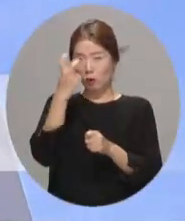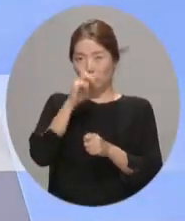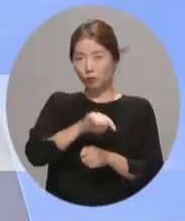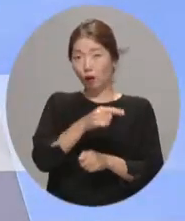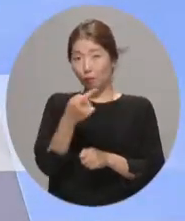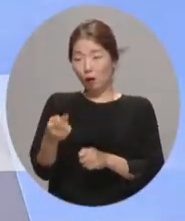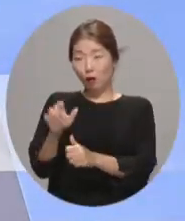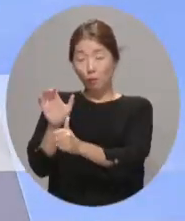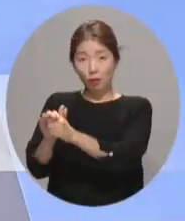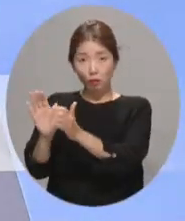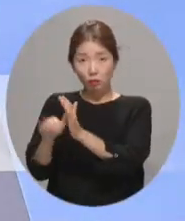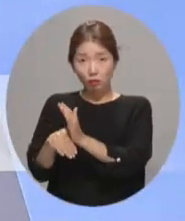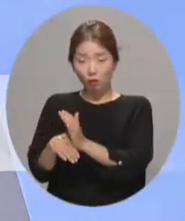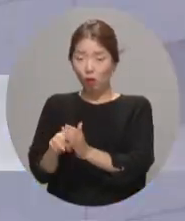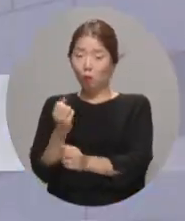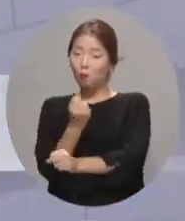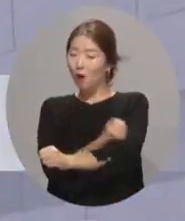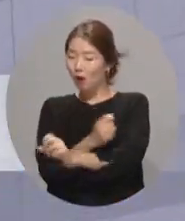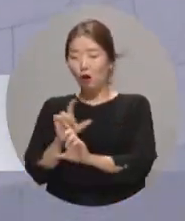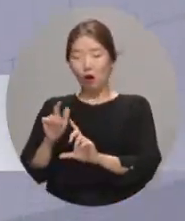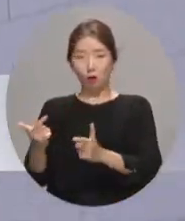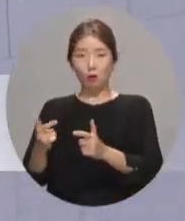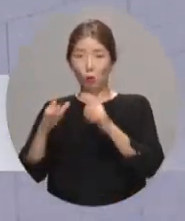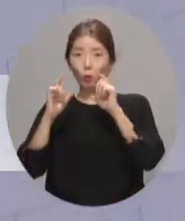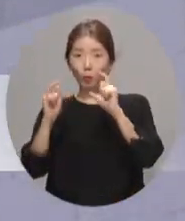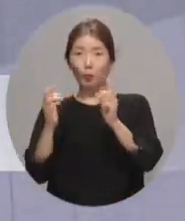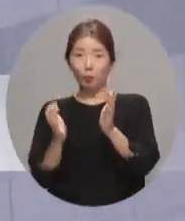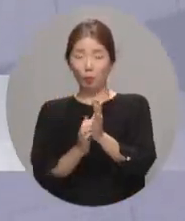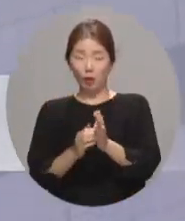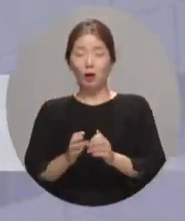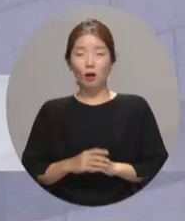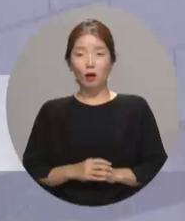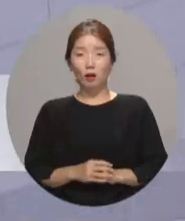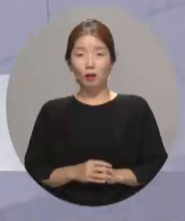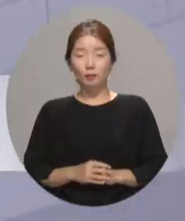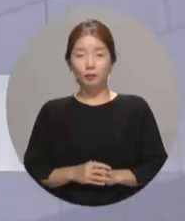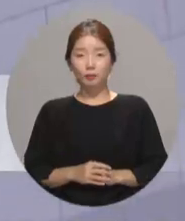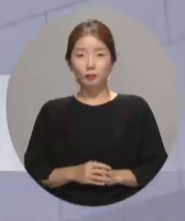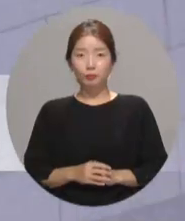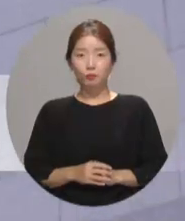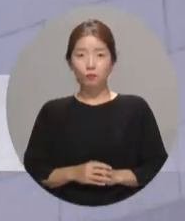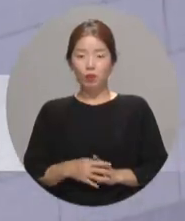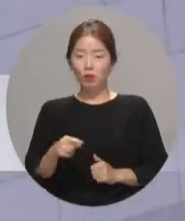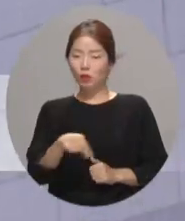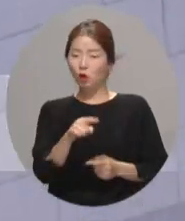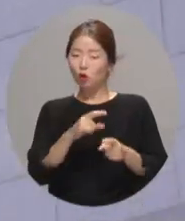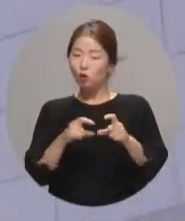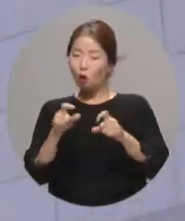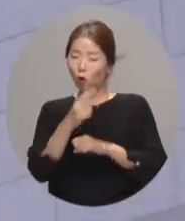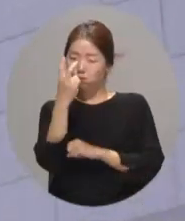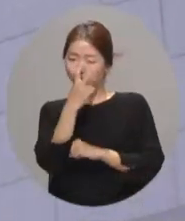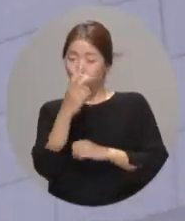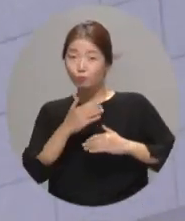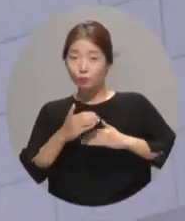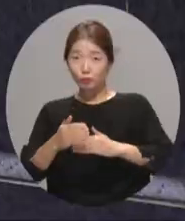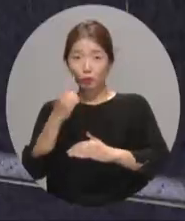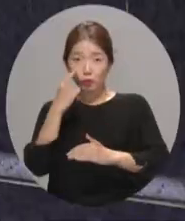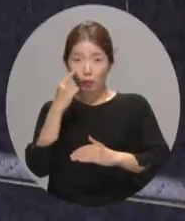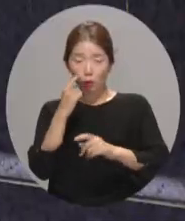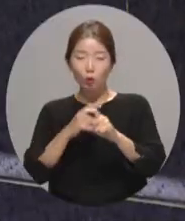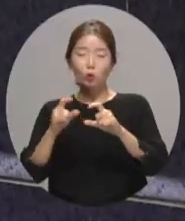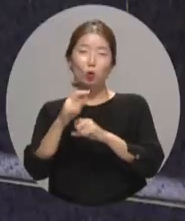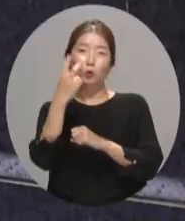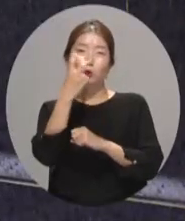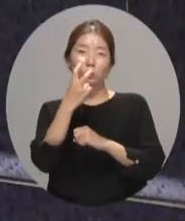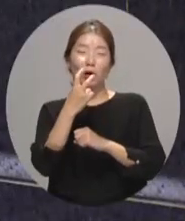식 결과에서는 마약류가 아니라는 판단이 나왔기 때문인데 검경은 추가 감식 등을 통해 보안